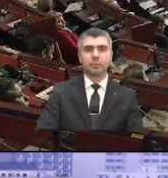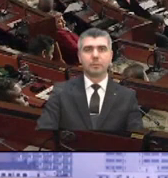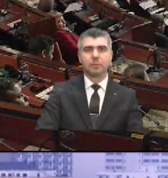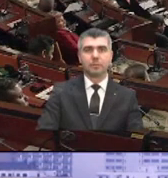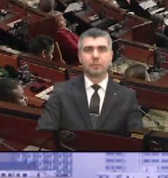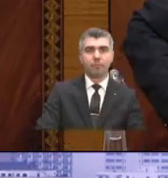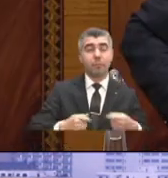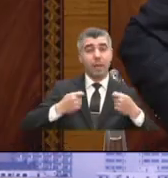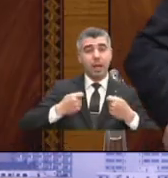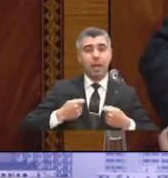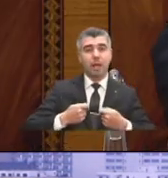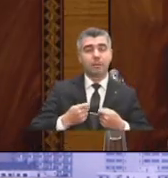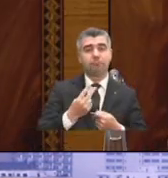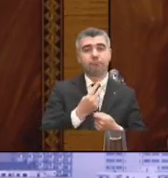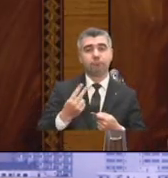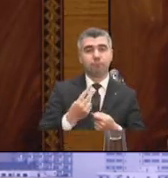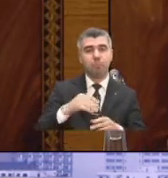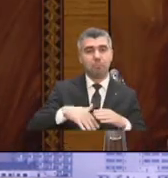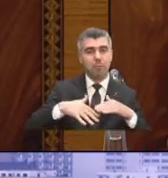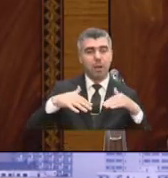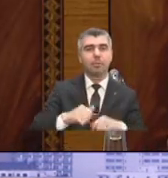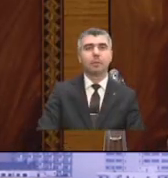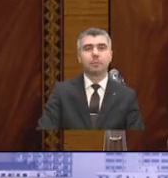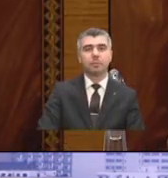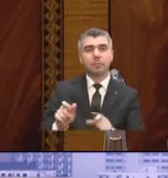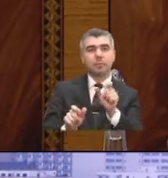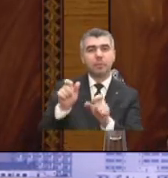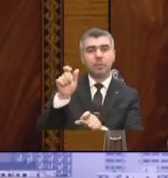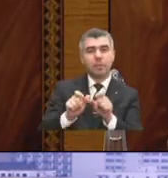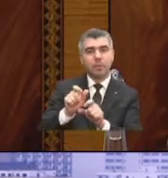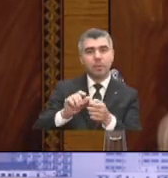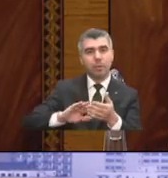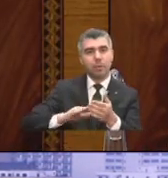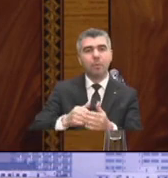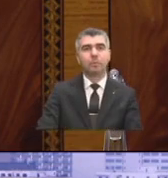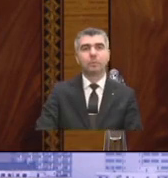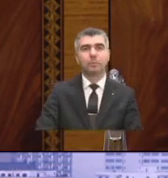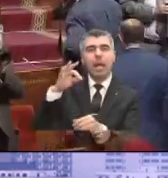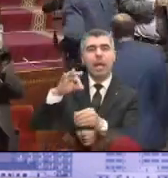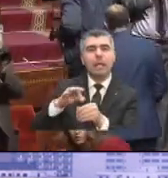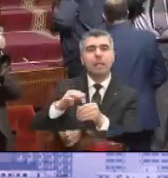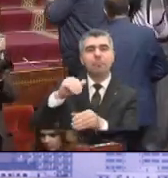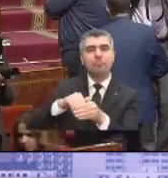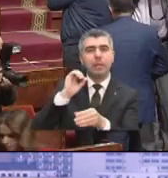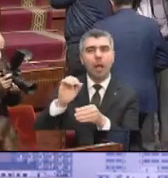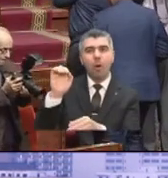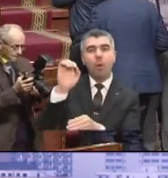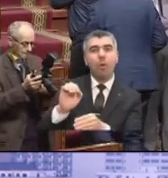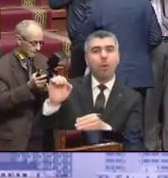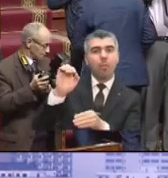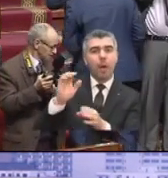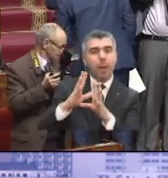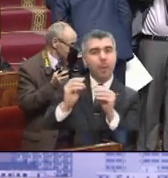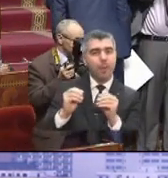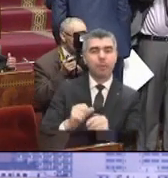المغربي مع التوصيل التي اصدرها البرلمان الاوروبي وهنا نقطه كذلك تحسب للبرلمان المغربي لانه لم يندد فقط